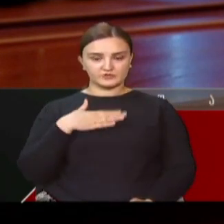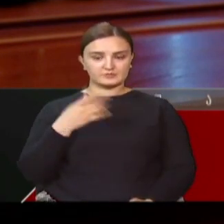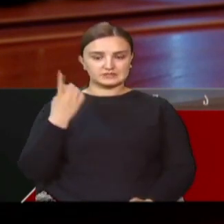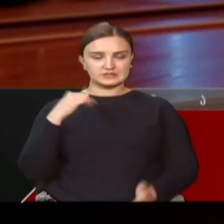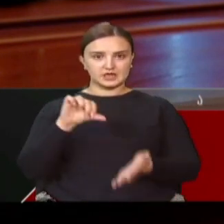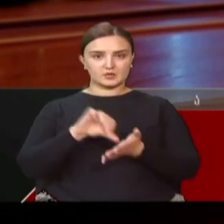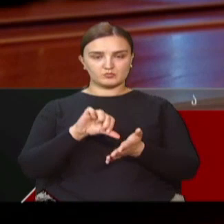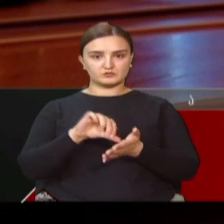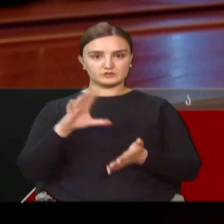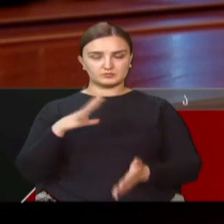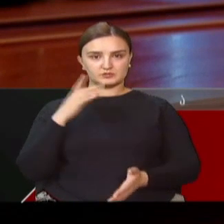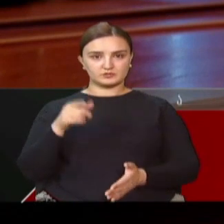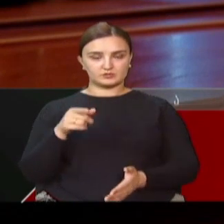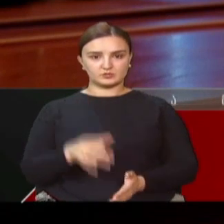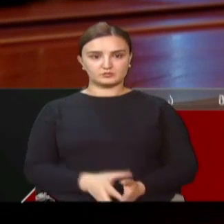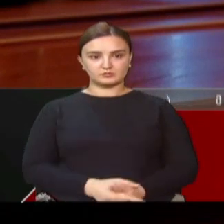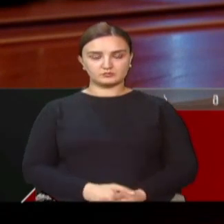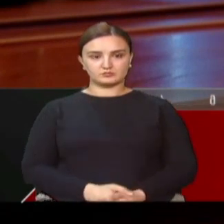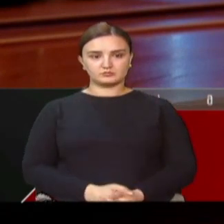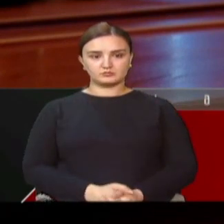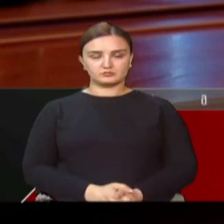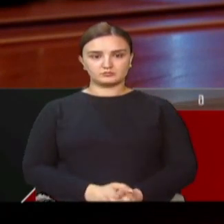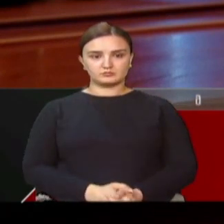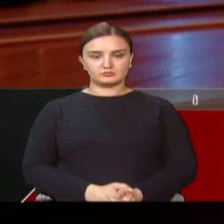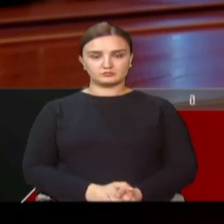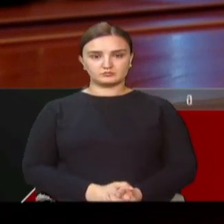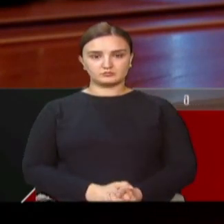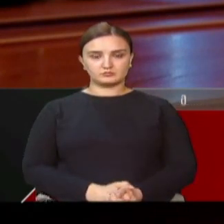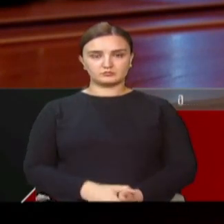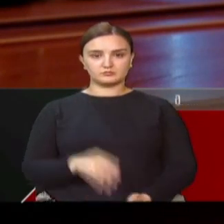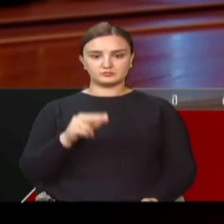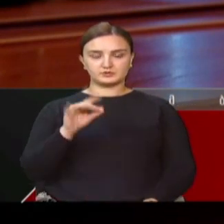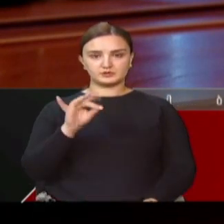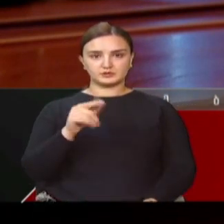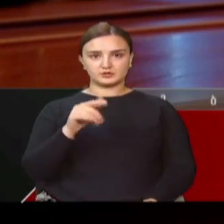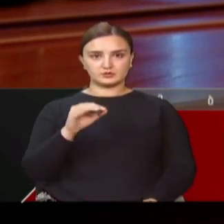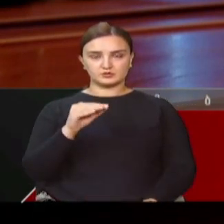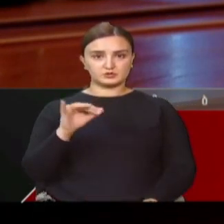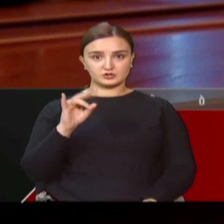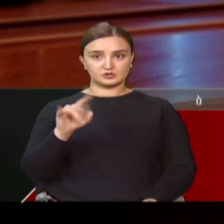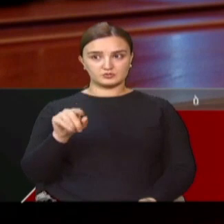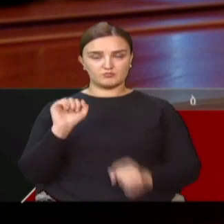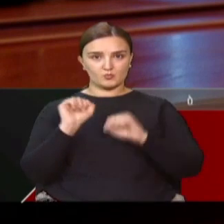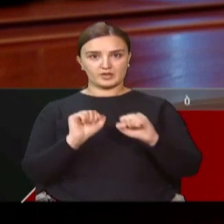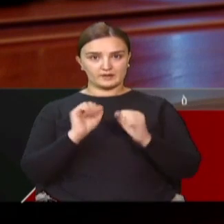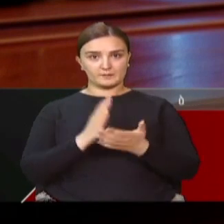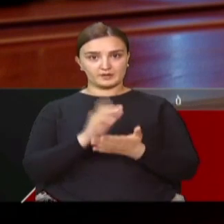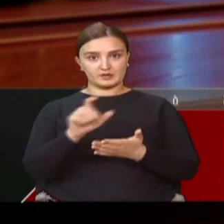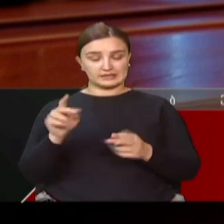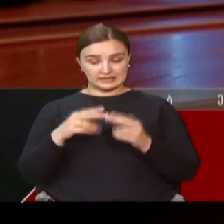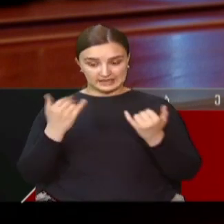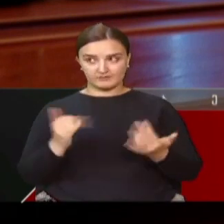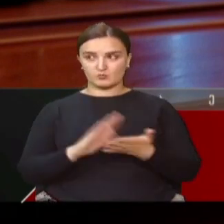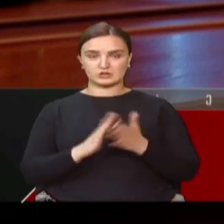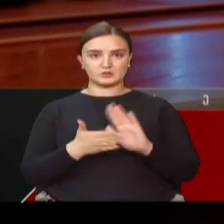sulelio, Hteboda, tu plebidan. Ras, prigojini arim, șuidobiani, prigojini smonhrebi ar, ja neseni. Aia se vocem uloba,